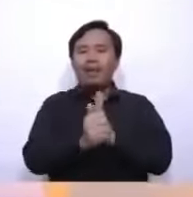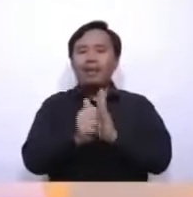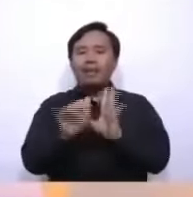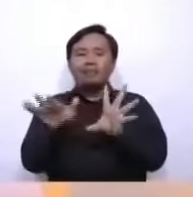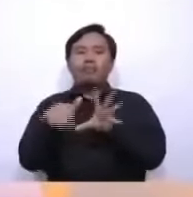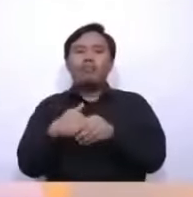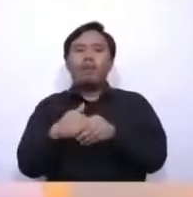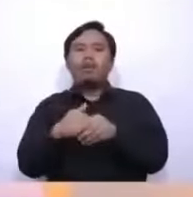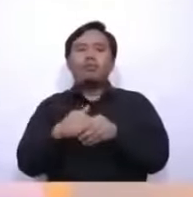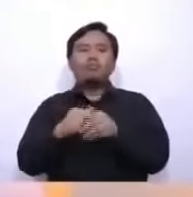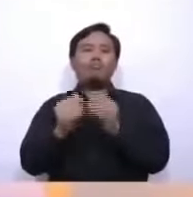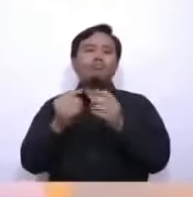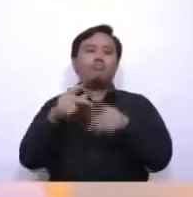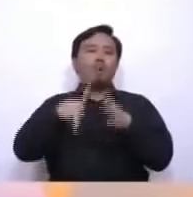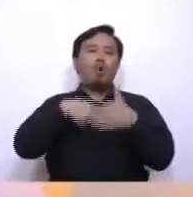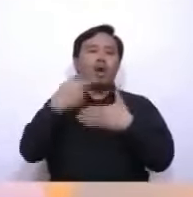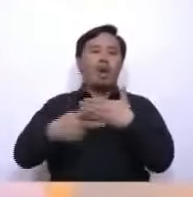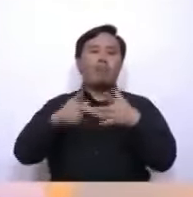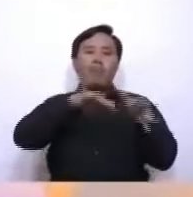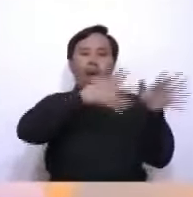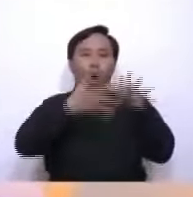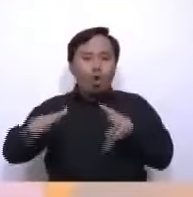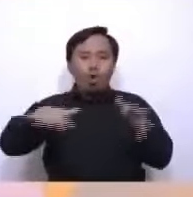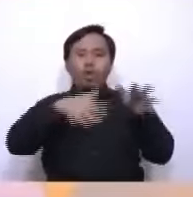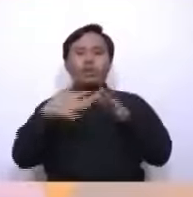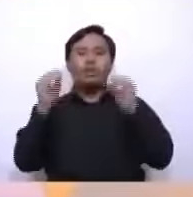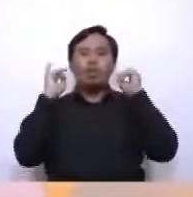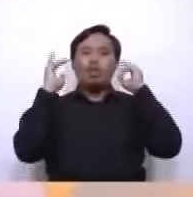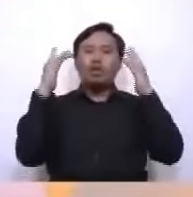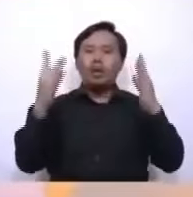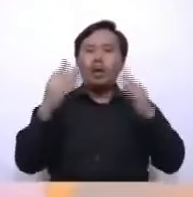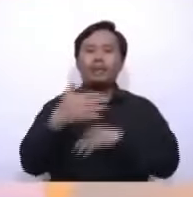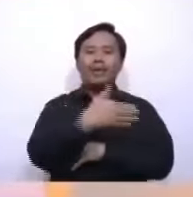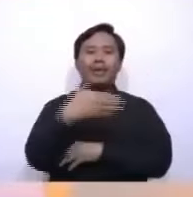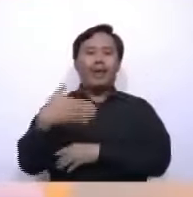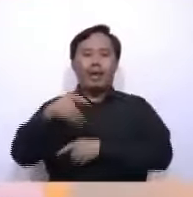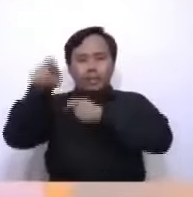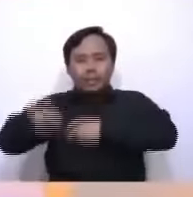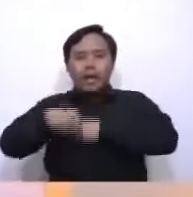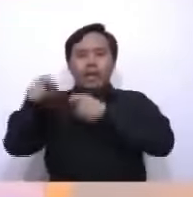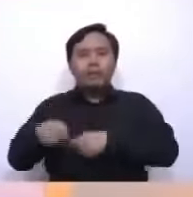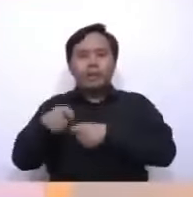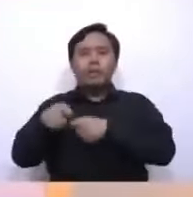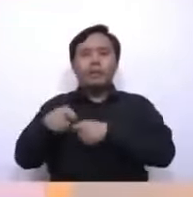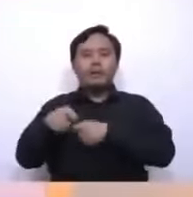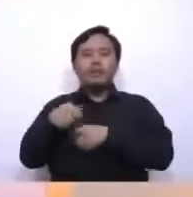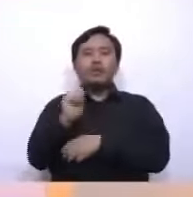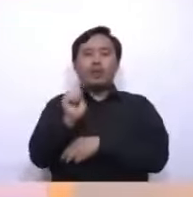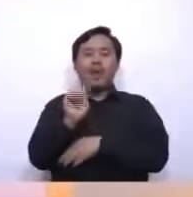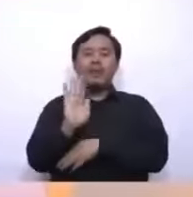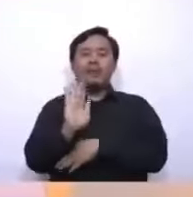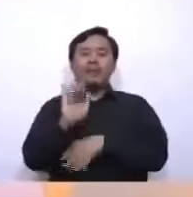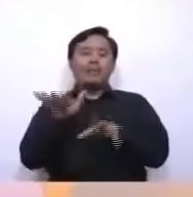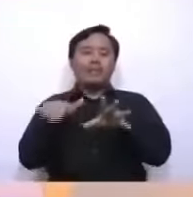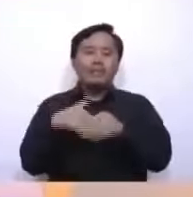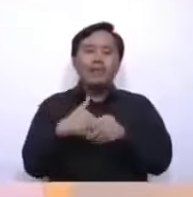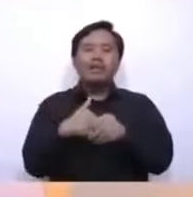pendidikan kelautan, kehutanan, peternakan, perikanan, pertanian, dan talent ini menjadi bagian